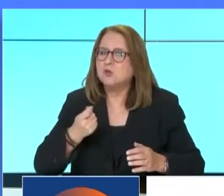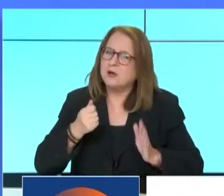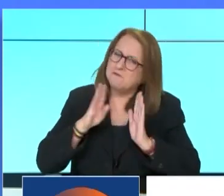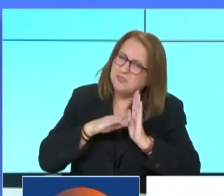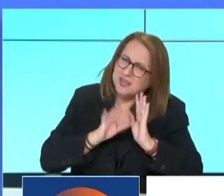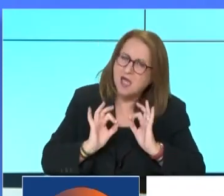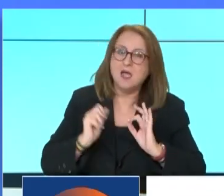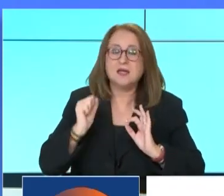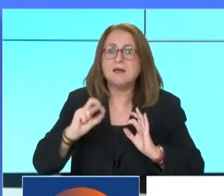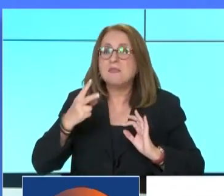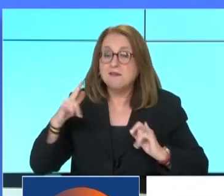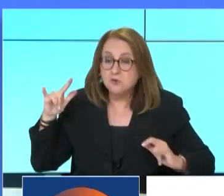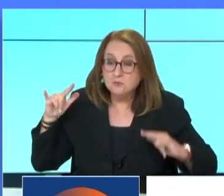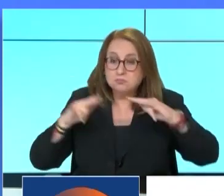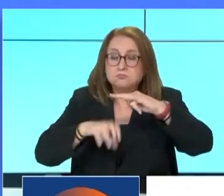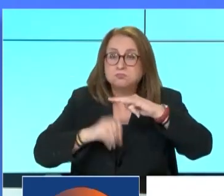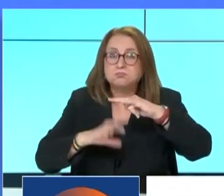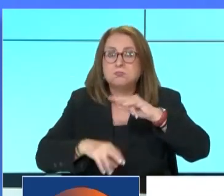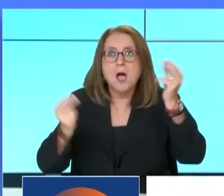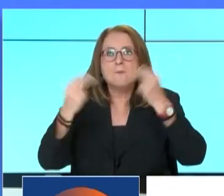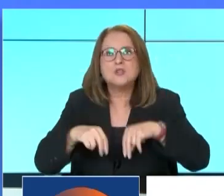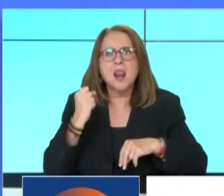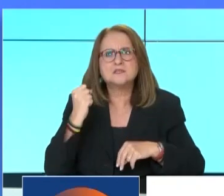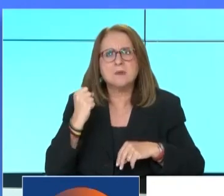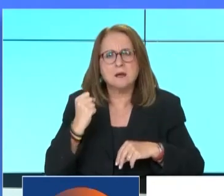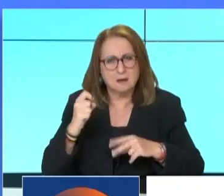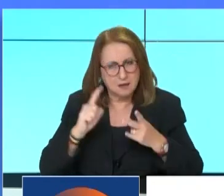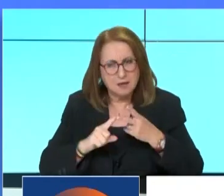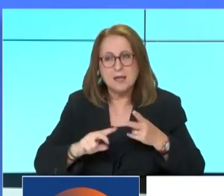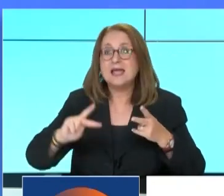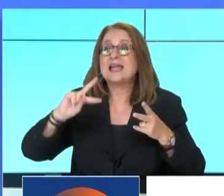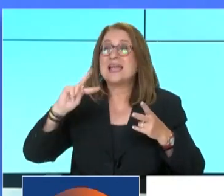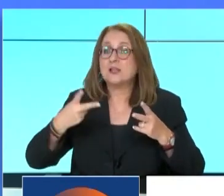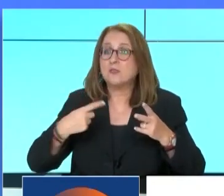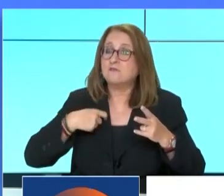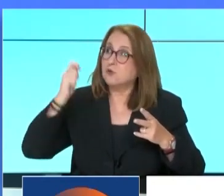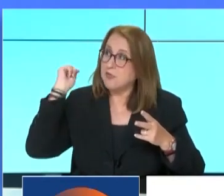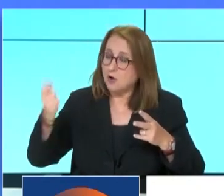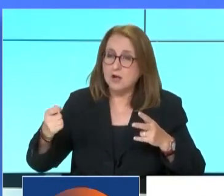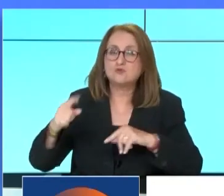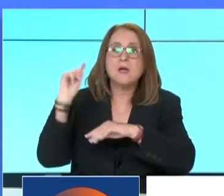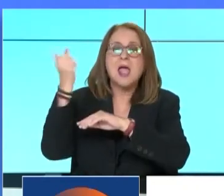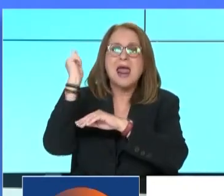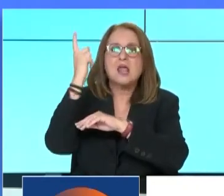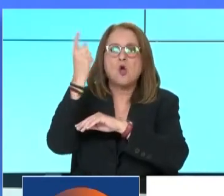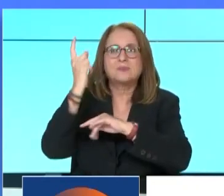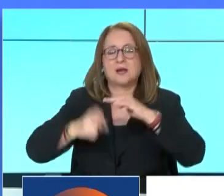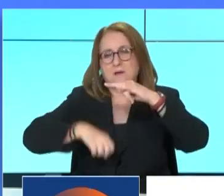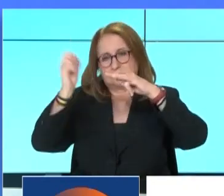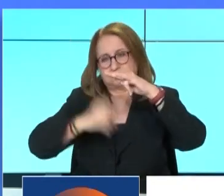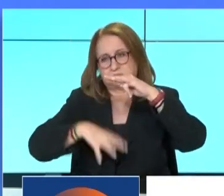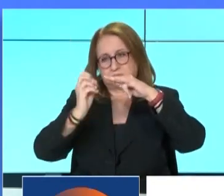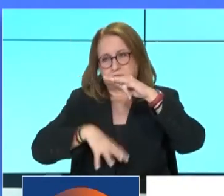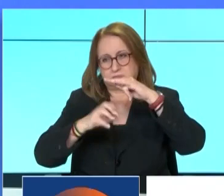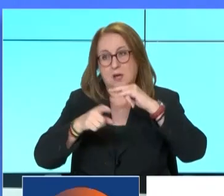και ιδιόκτητων πυροσβεστικών ελικοπτέρων. Μια πολύ μεγάλη επένδυση την οποία πρέπει να κάνουμε στα εναέρια